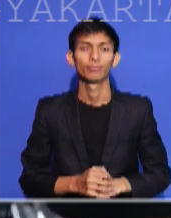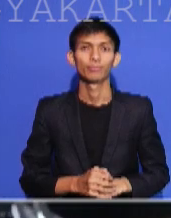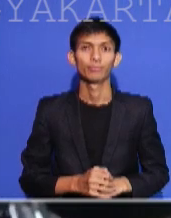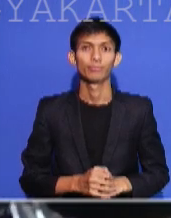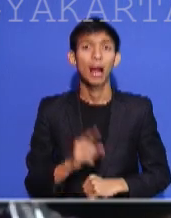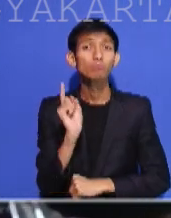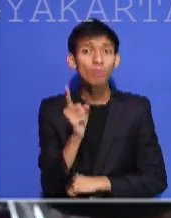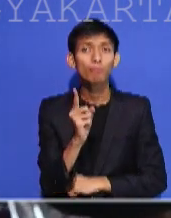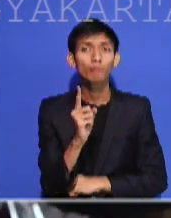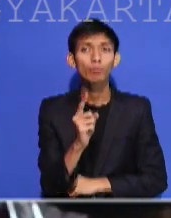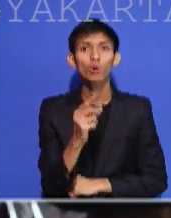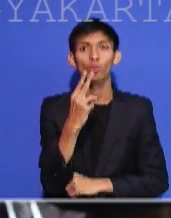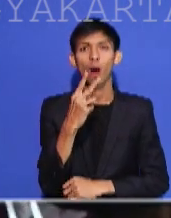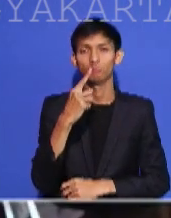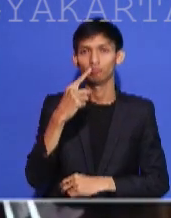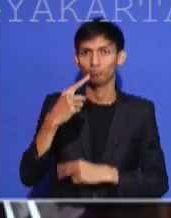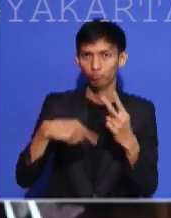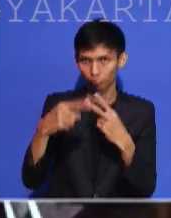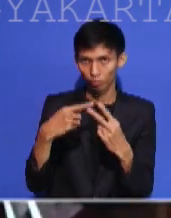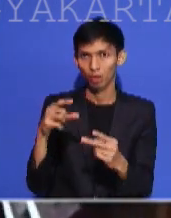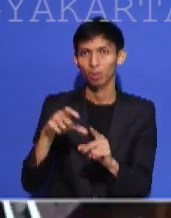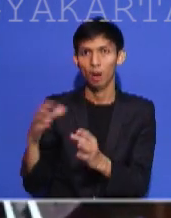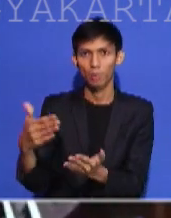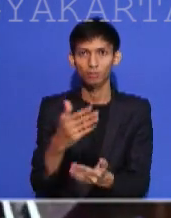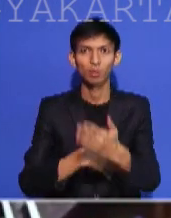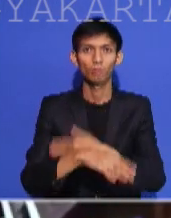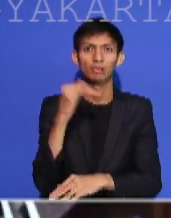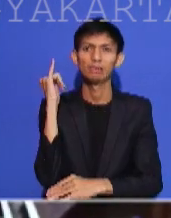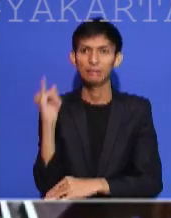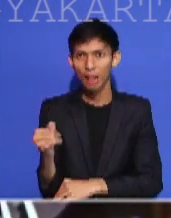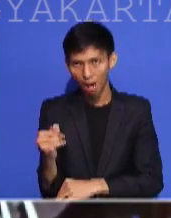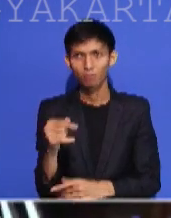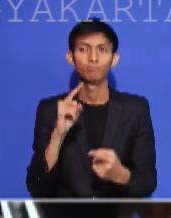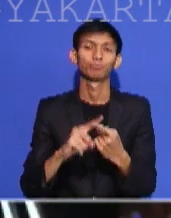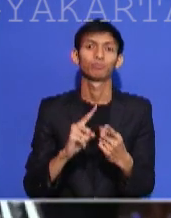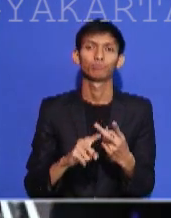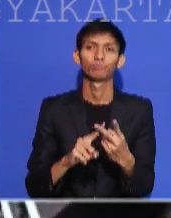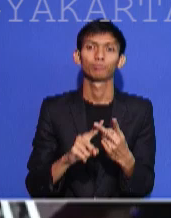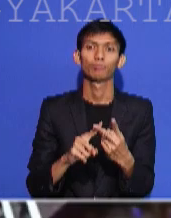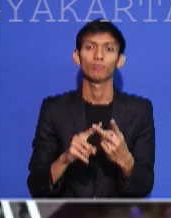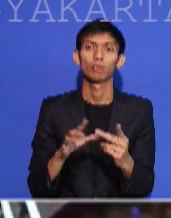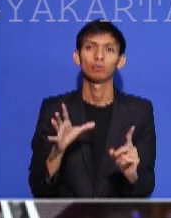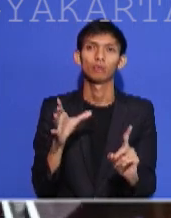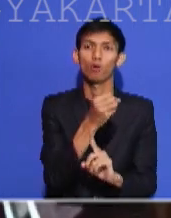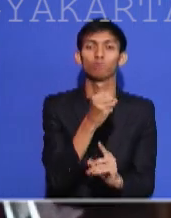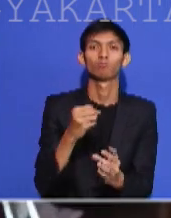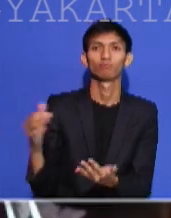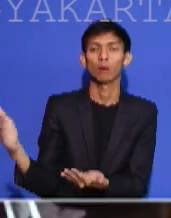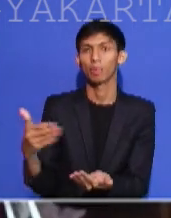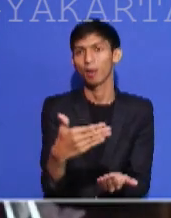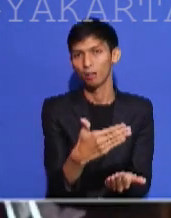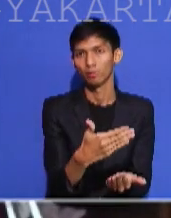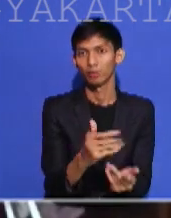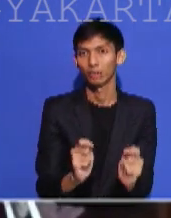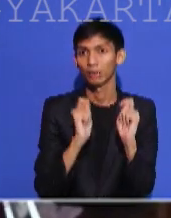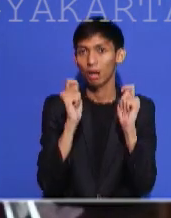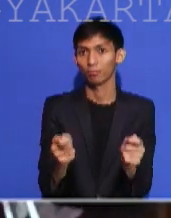hal satu memang data di yang buruk yang kedua memang penjangkauan untuk pendataan pendaftaran pemilih